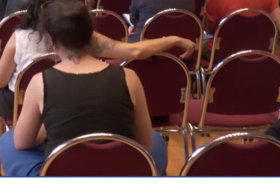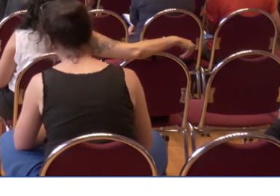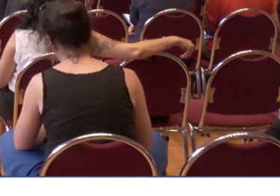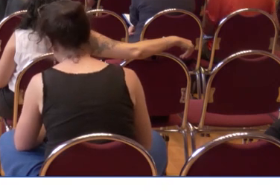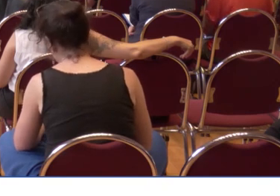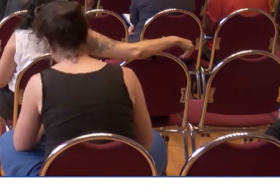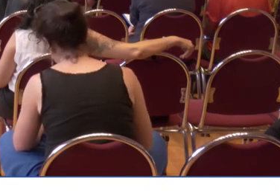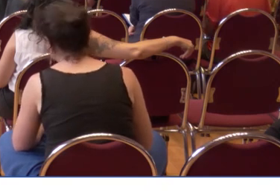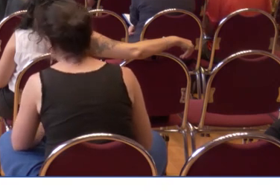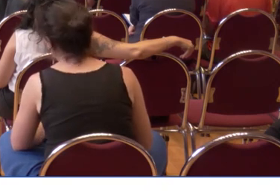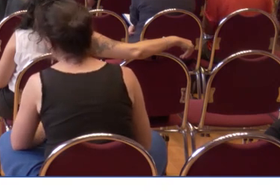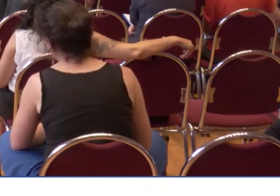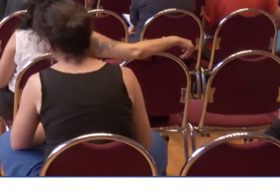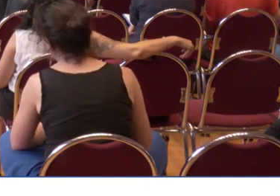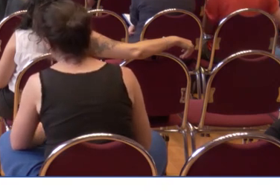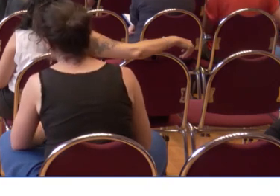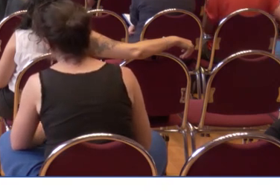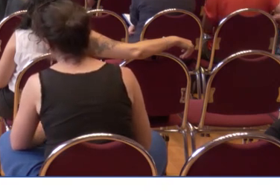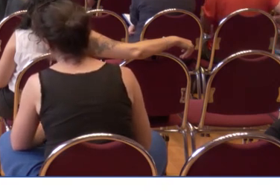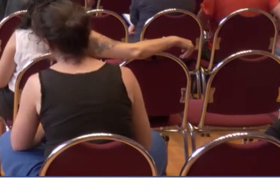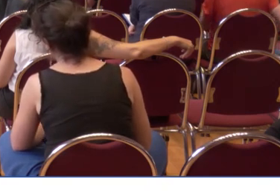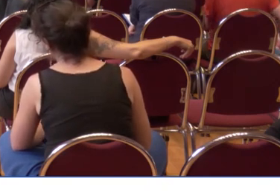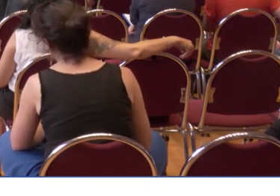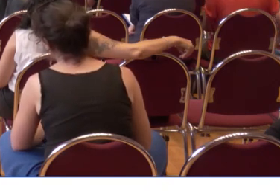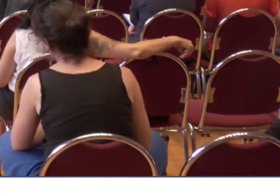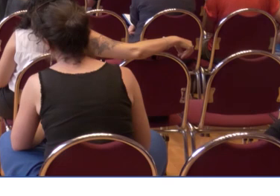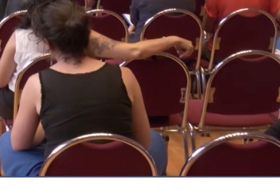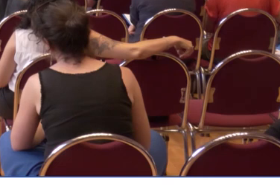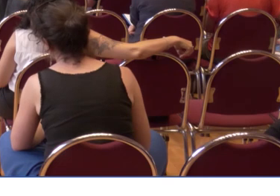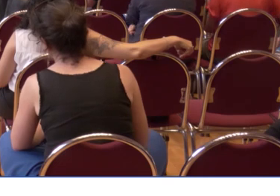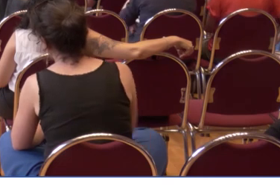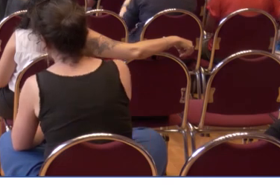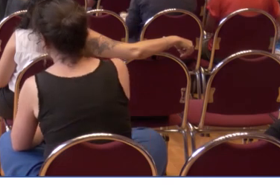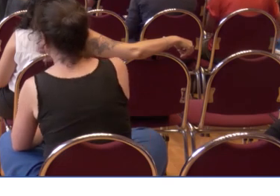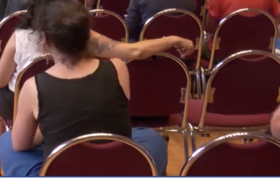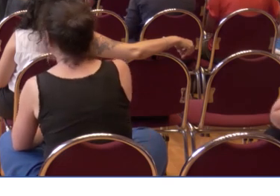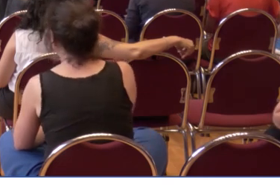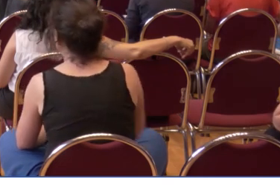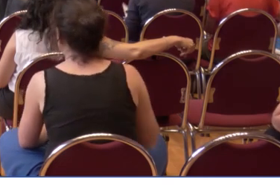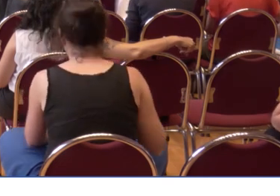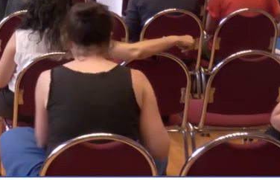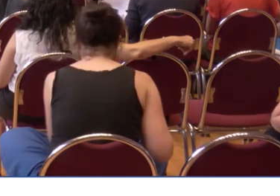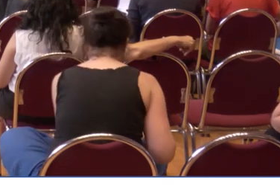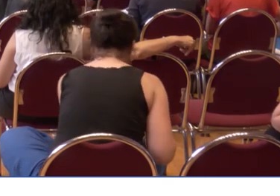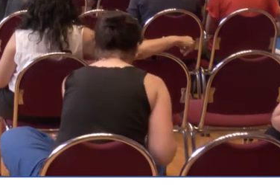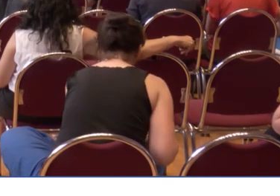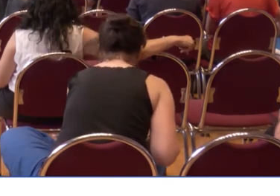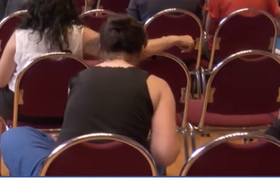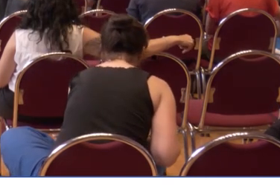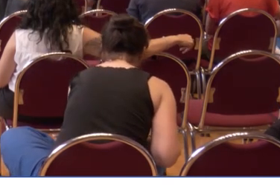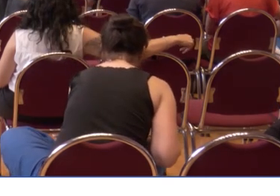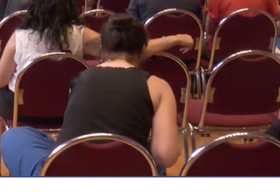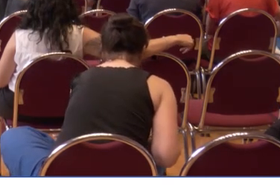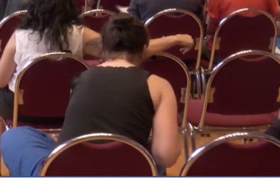beim kommunalen Sozialverband Sachsen ihr Thema sind die allgemeinen rechtlichen Voraussetzungen